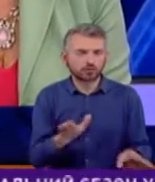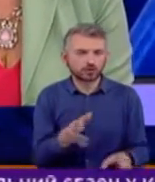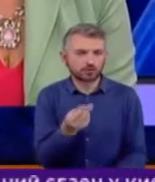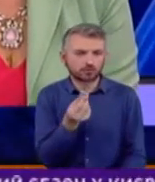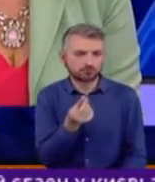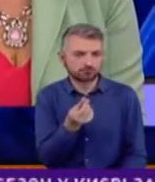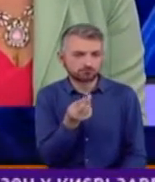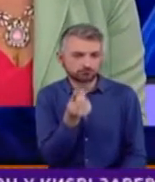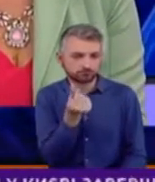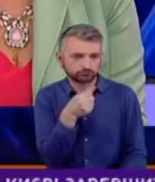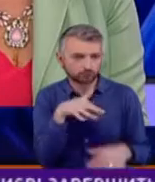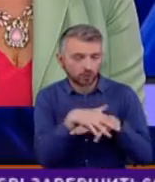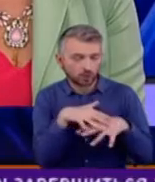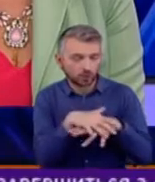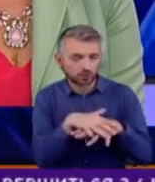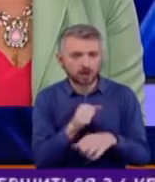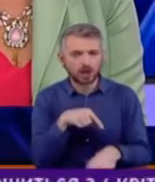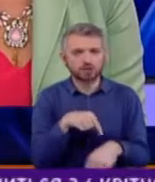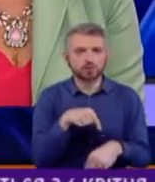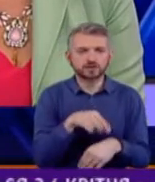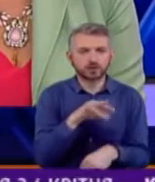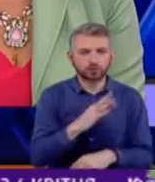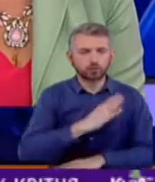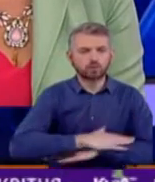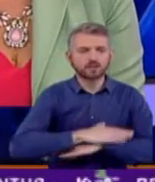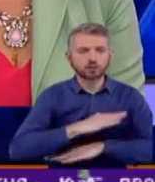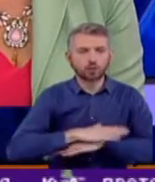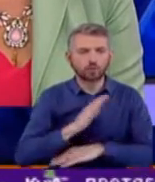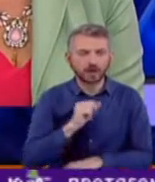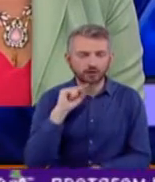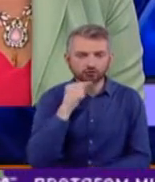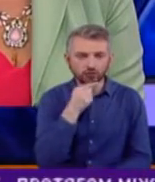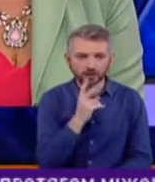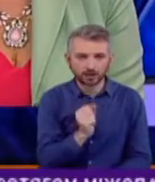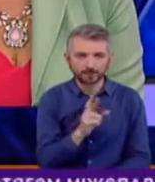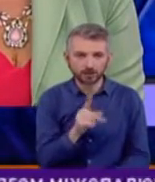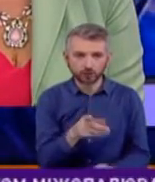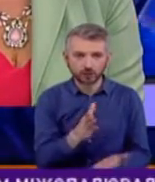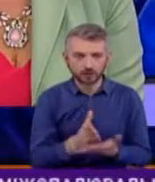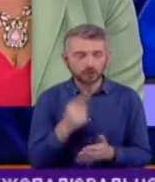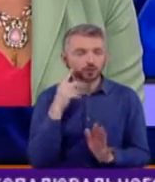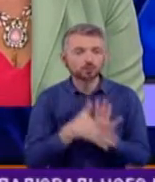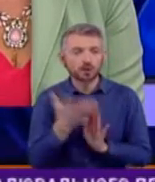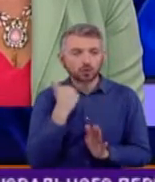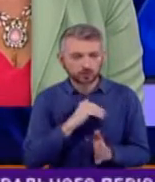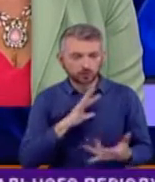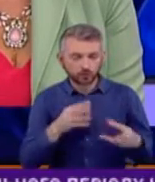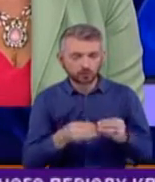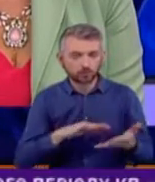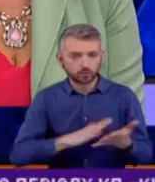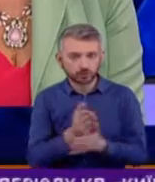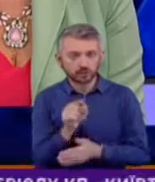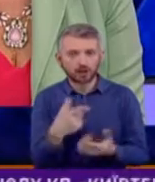меркантильним розрахунком, а емоційно. Тобто поведінкова економіка, як вона є. Зрозуміло, що коли ми доходимо до політики, там,